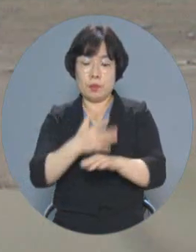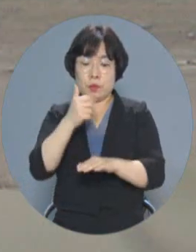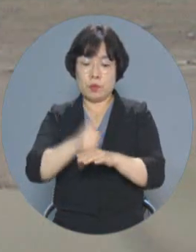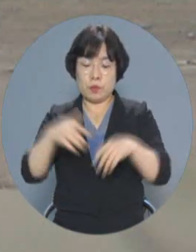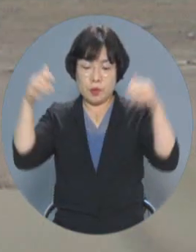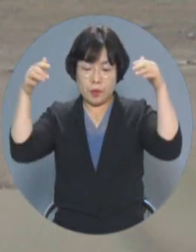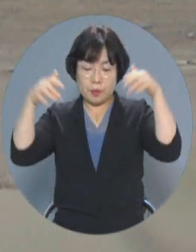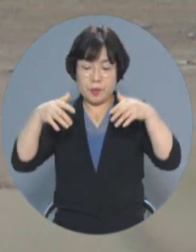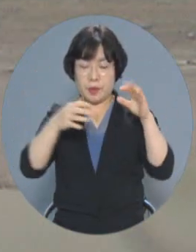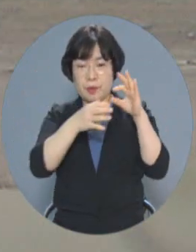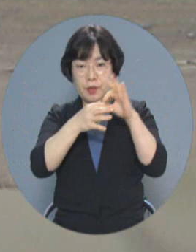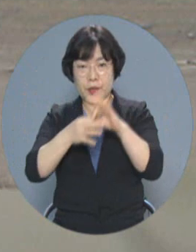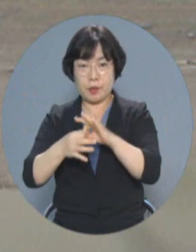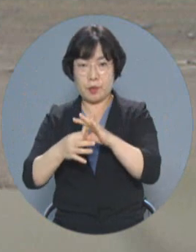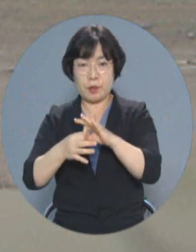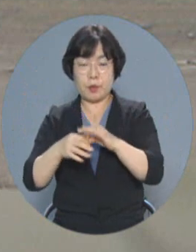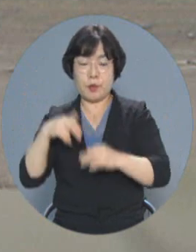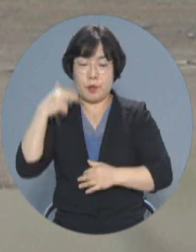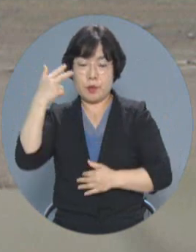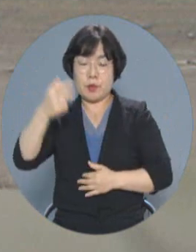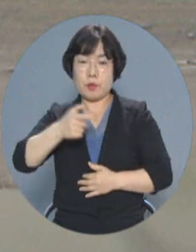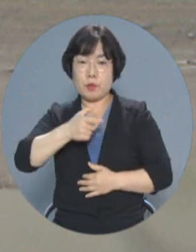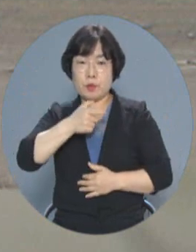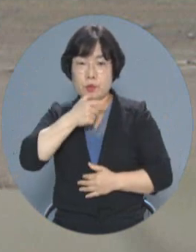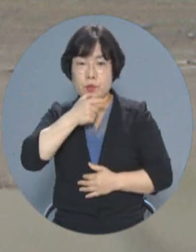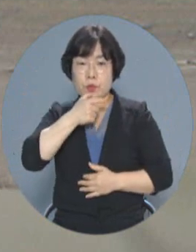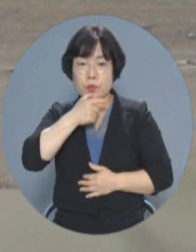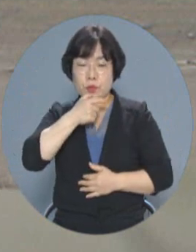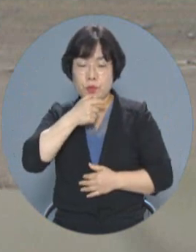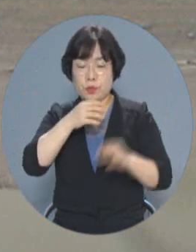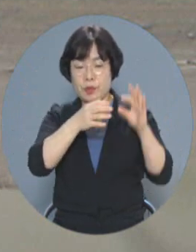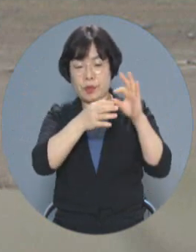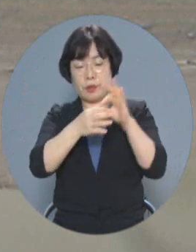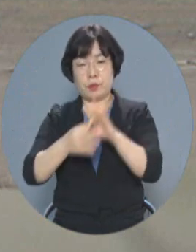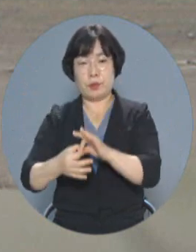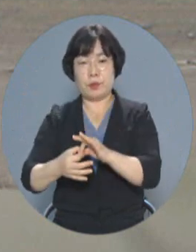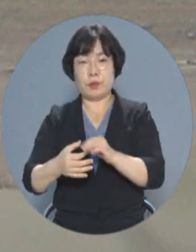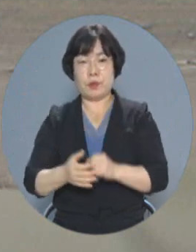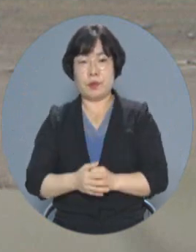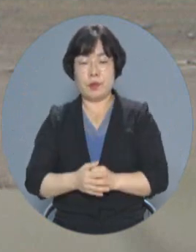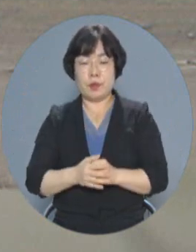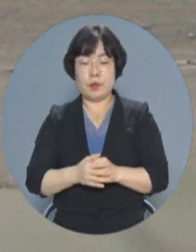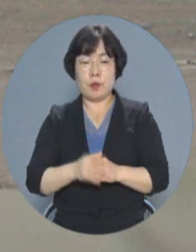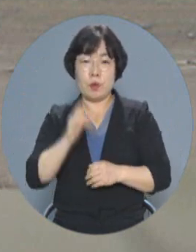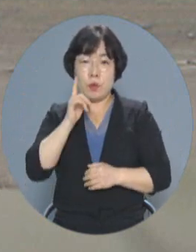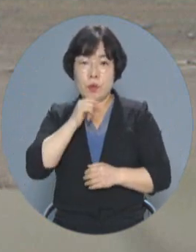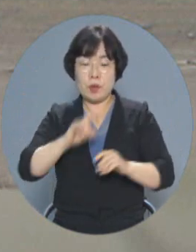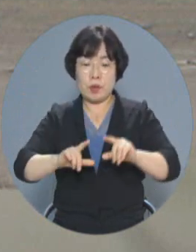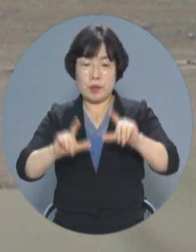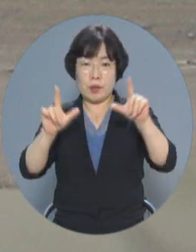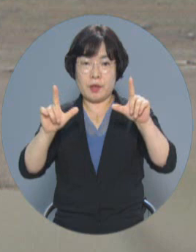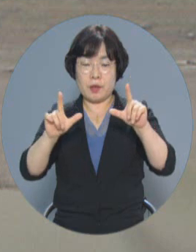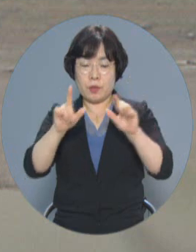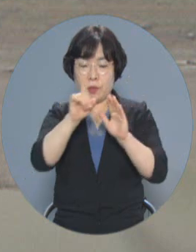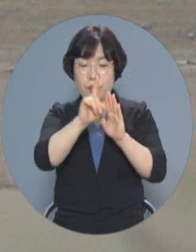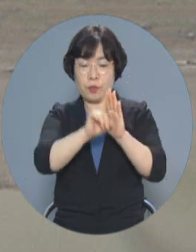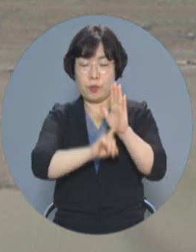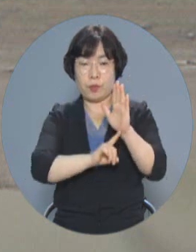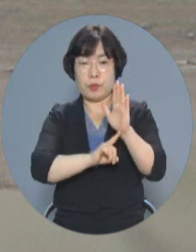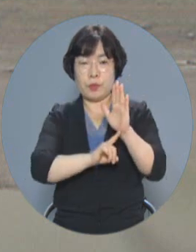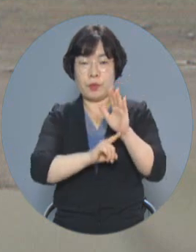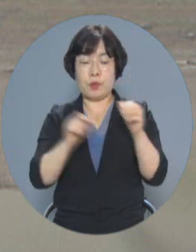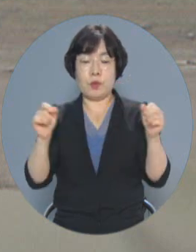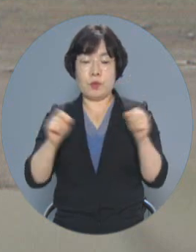내내 비소식이 있겠는데요 b 는 다음 주 중반인 술까지 이어지겠습니다 8일이 너 률 낮부터는 기온이 크게